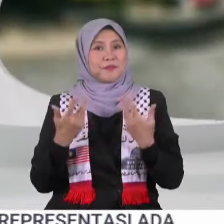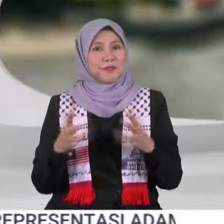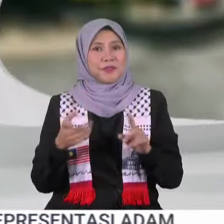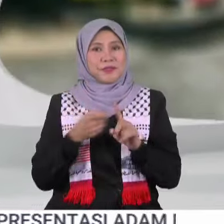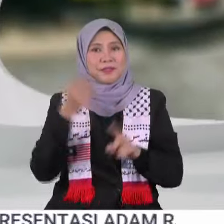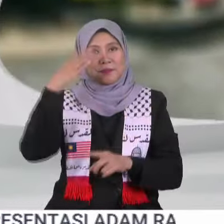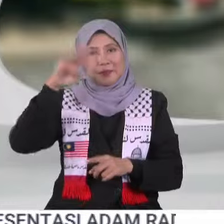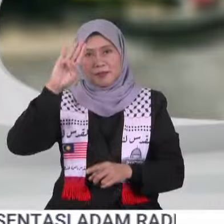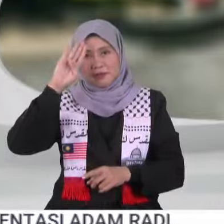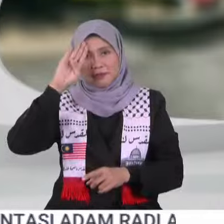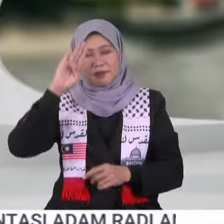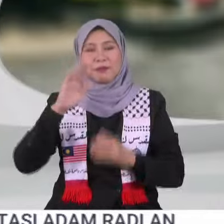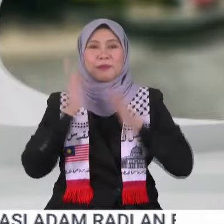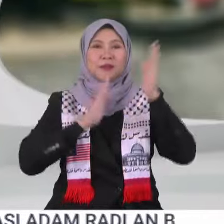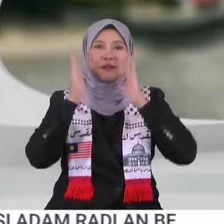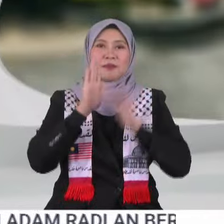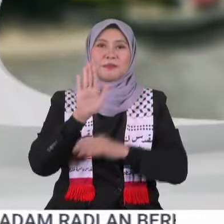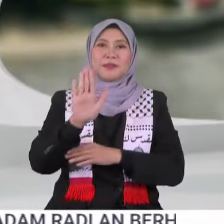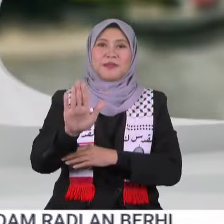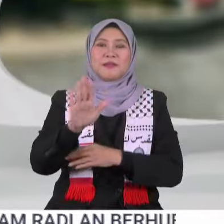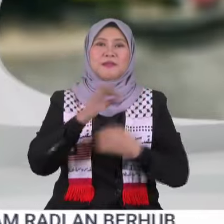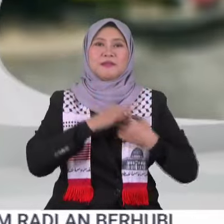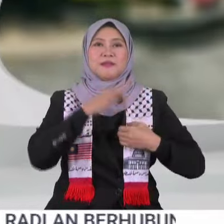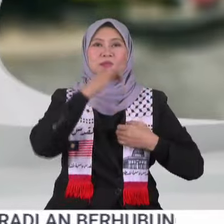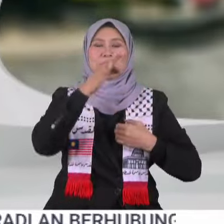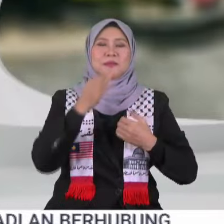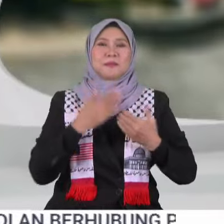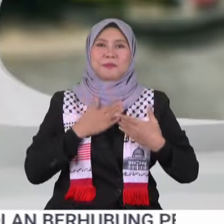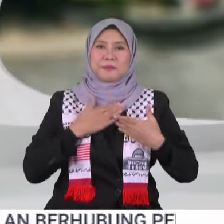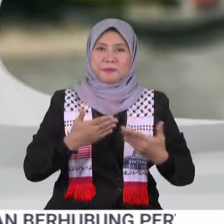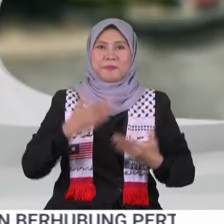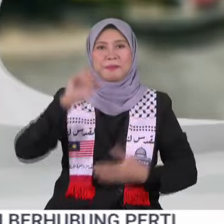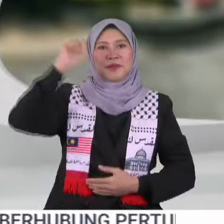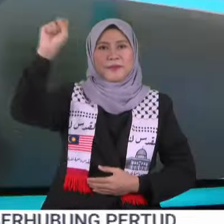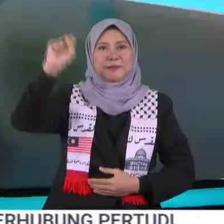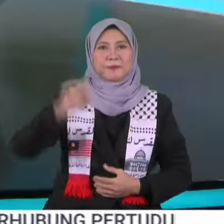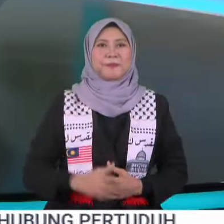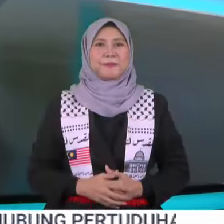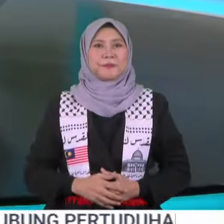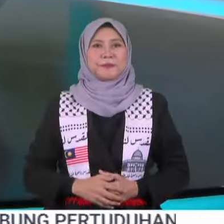dari Perlis hari ini. Malaysia Mandani, Jiwa Merdeka.